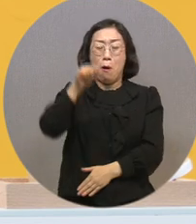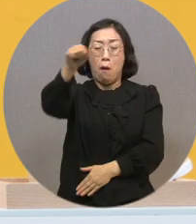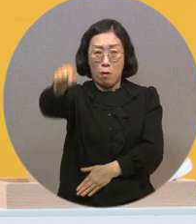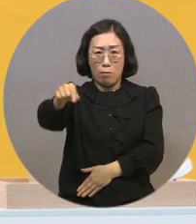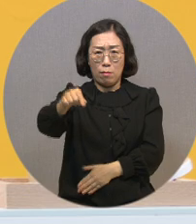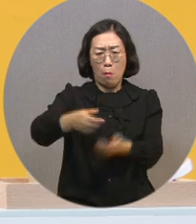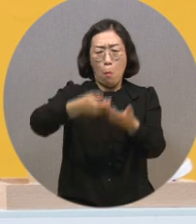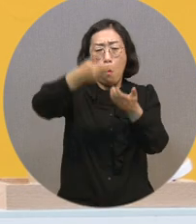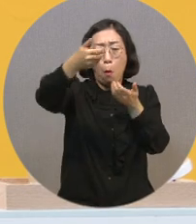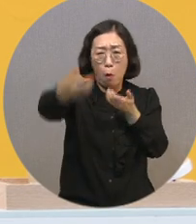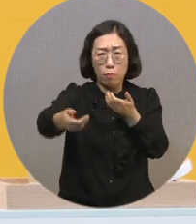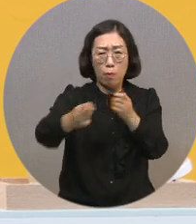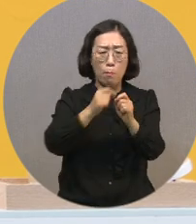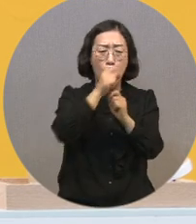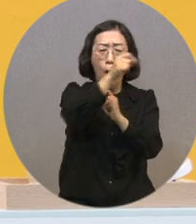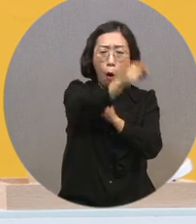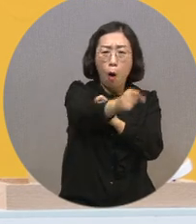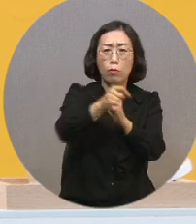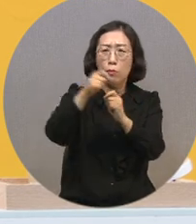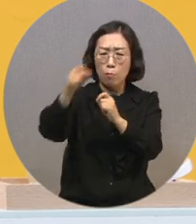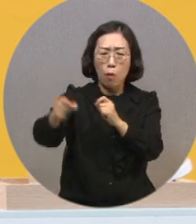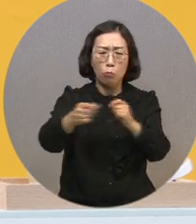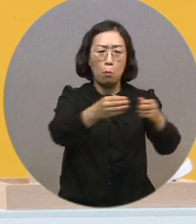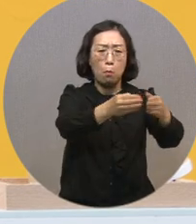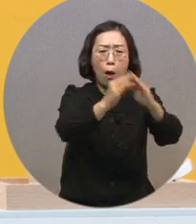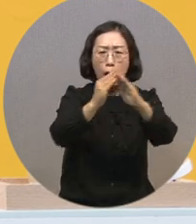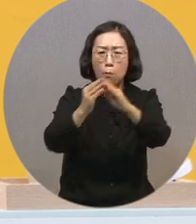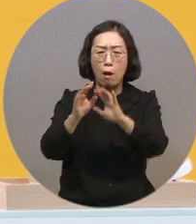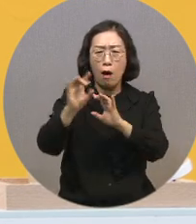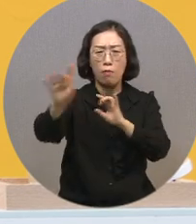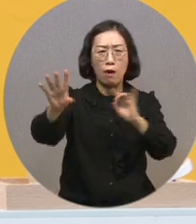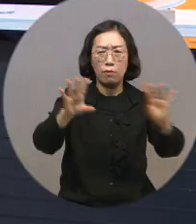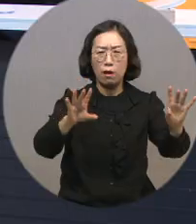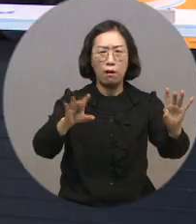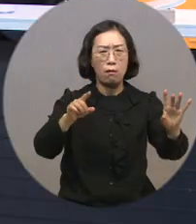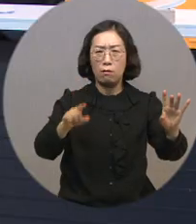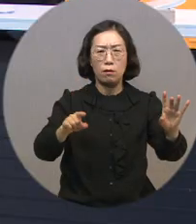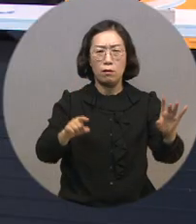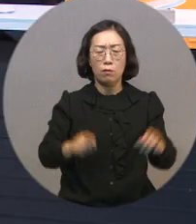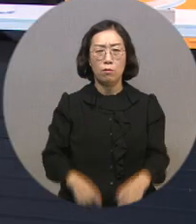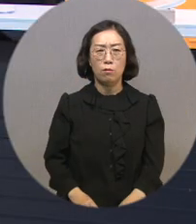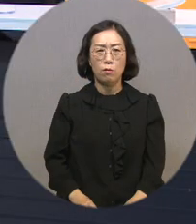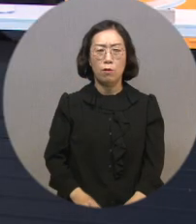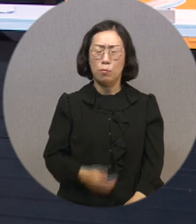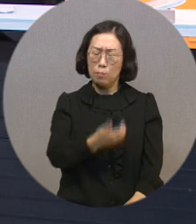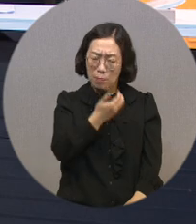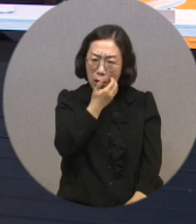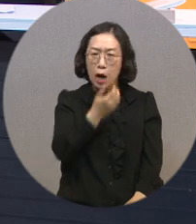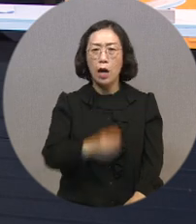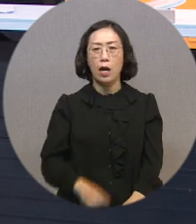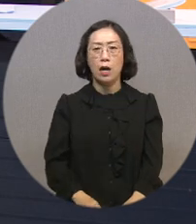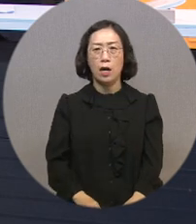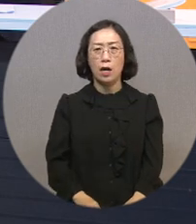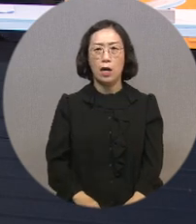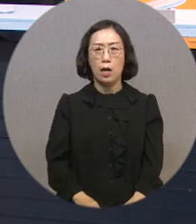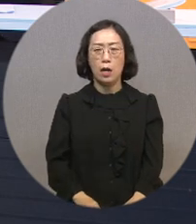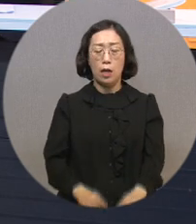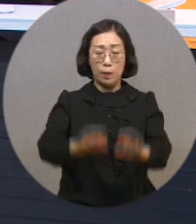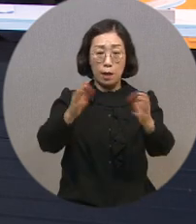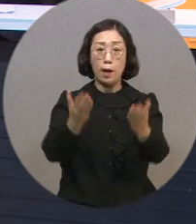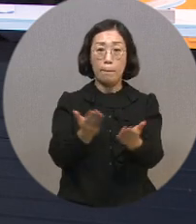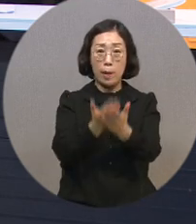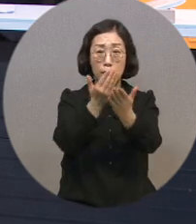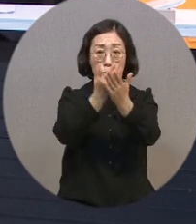지역에 이렇게 지금 배치가 되어 있습니다. 이건 있을 수 없는 일이죠. 이게 선진국 으로